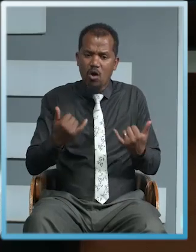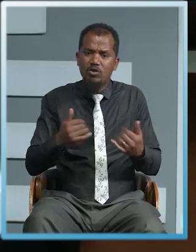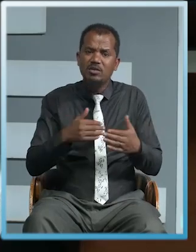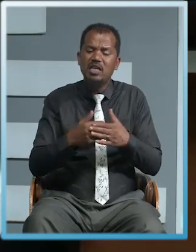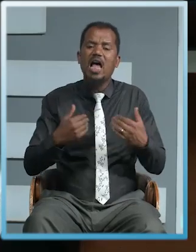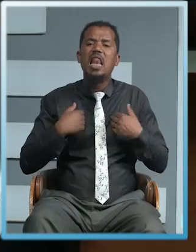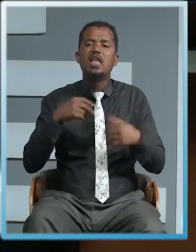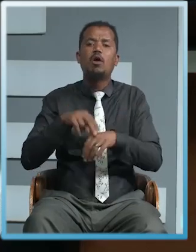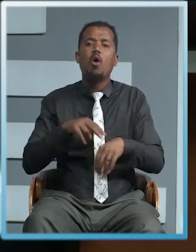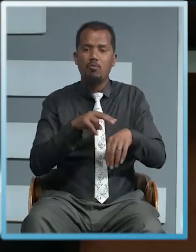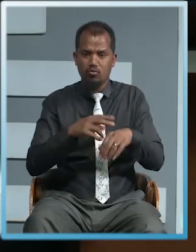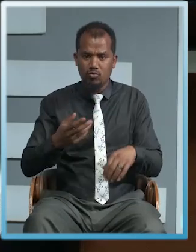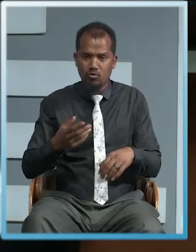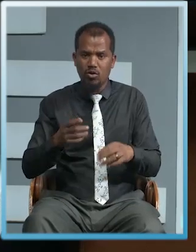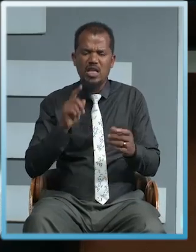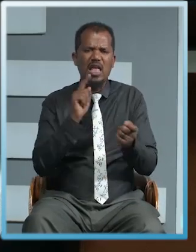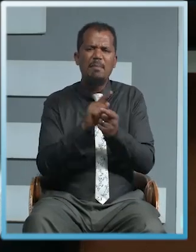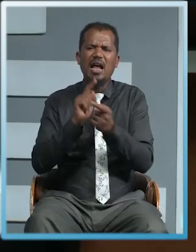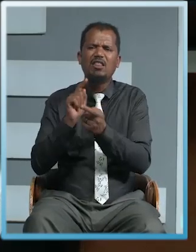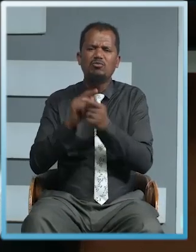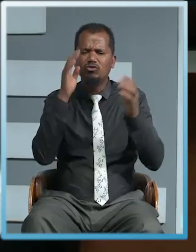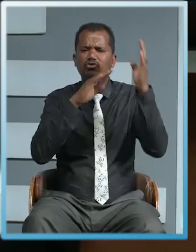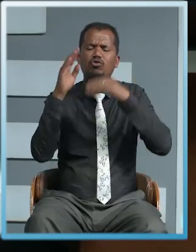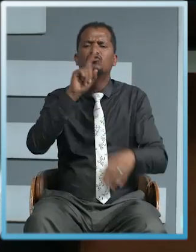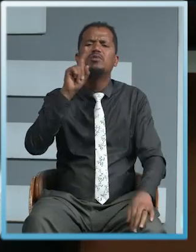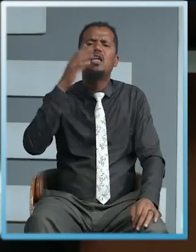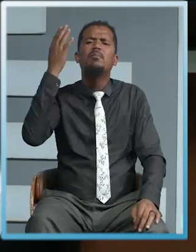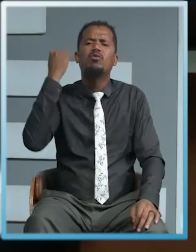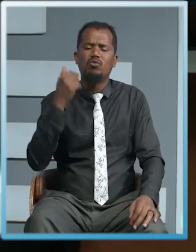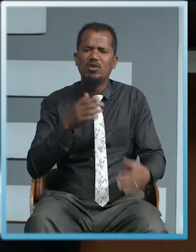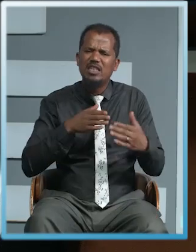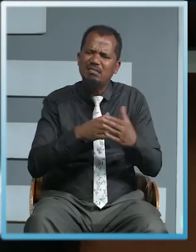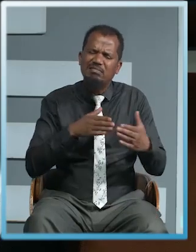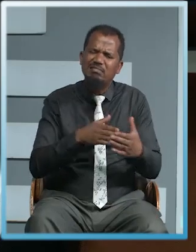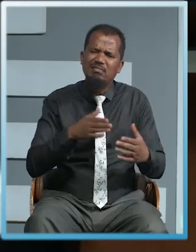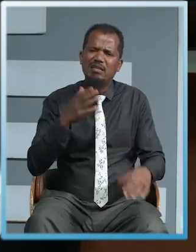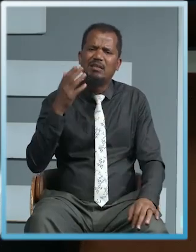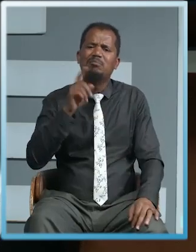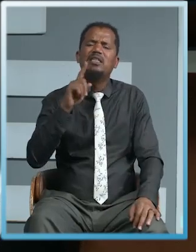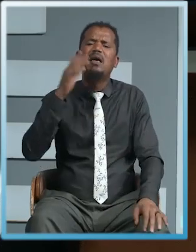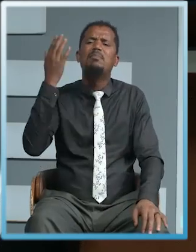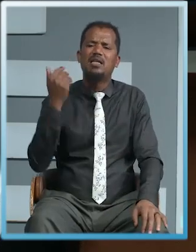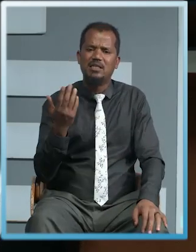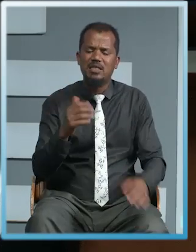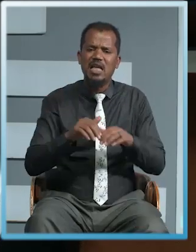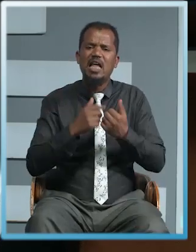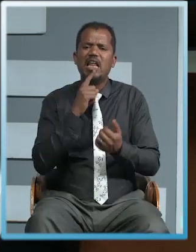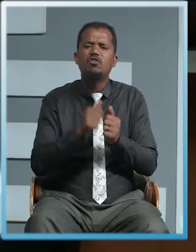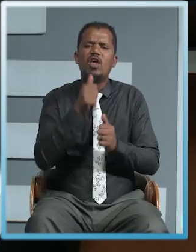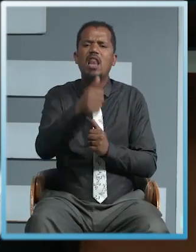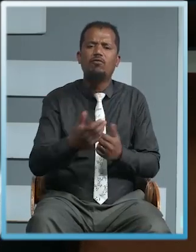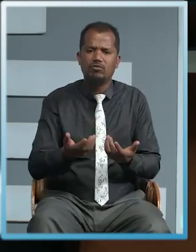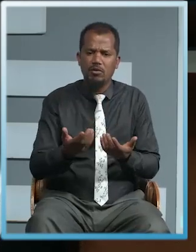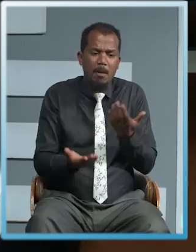ድረስ አለ ተቋሙና የሚያጋጥሙት ችግሮች ምን ነበሩ? በተለይ ተግዳሮት ይሆኑበት የነበረው ነገር ምን ነበርና እንዴትስ ነበር